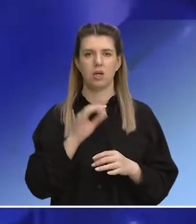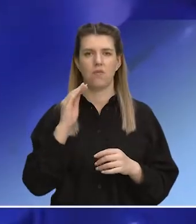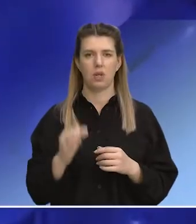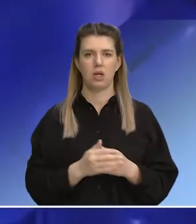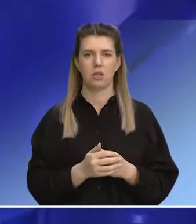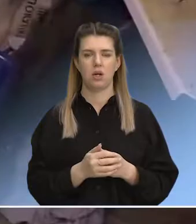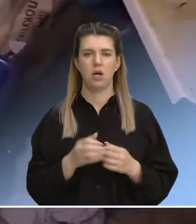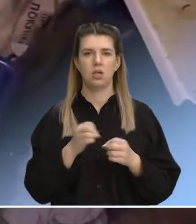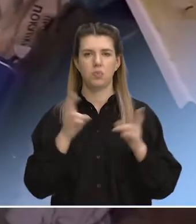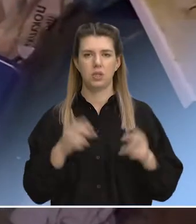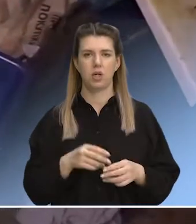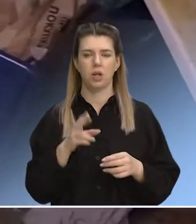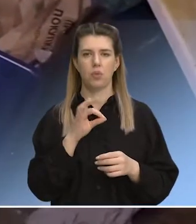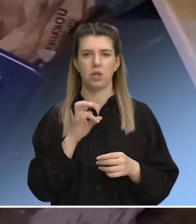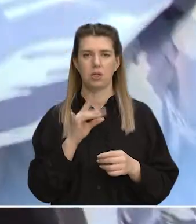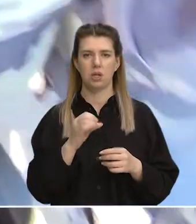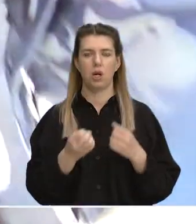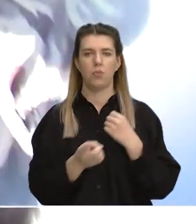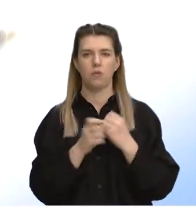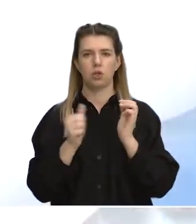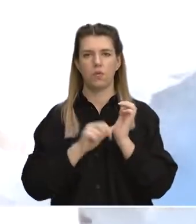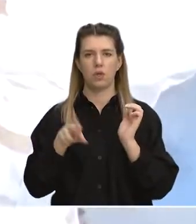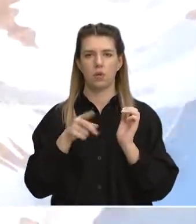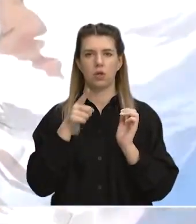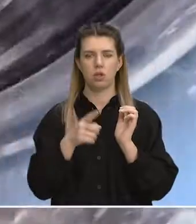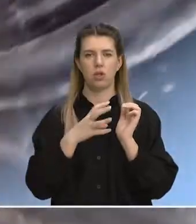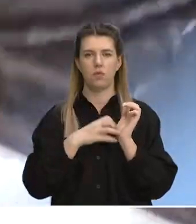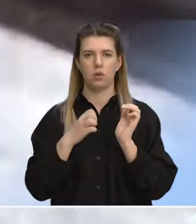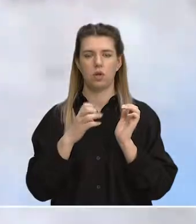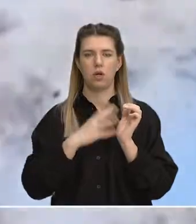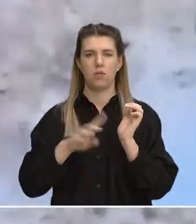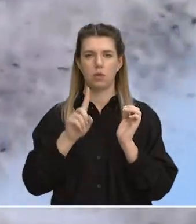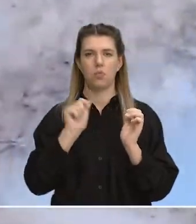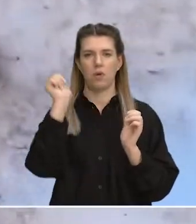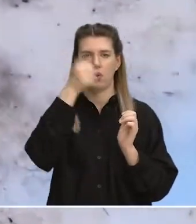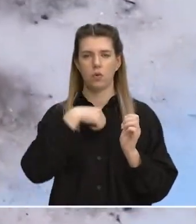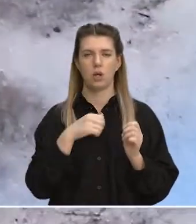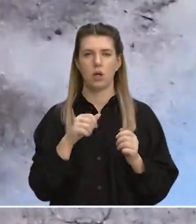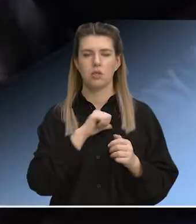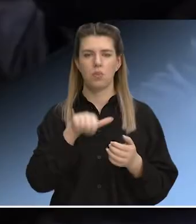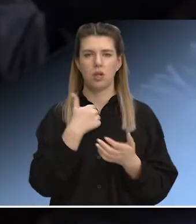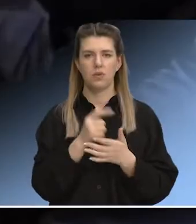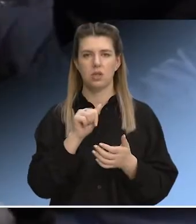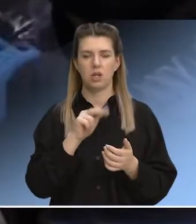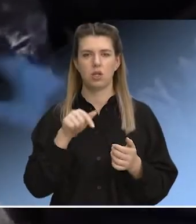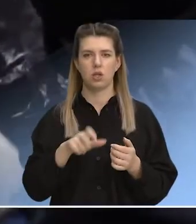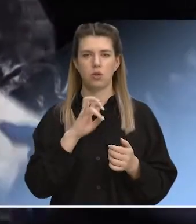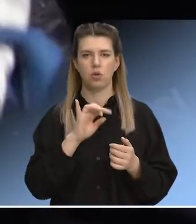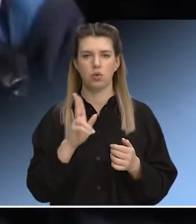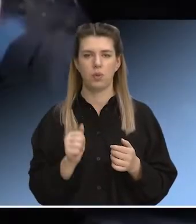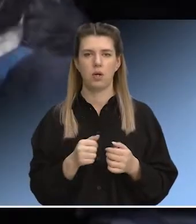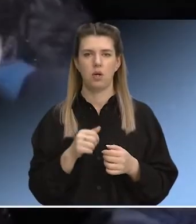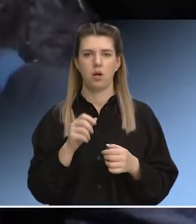Российской Федерации. Специальные подразделения появились 6 декабря 1991 года. Основными задачами этой